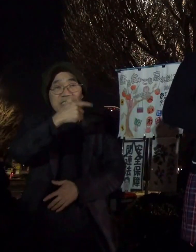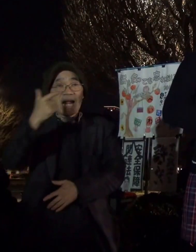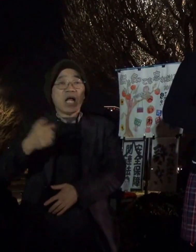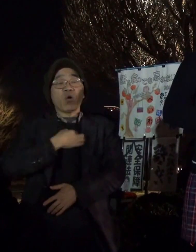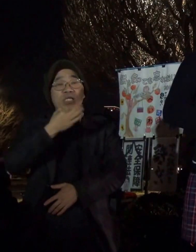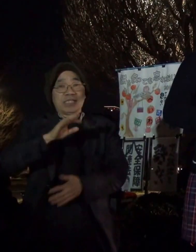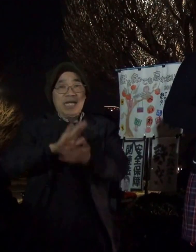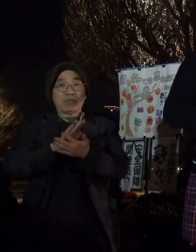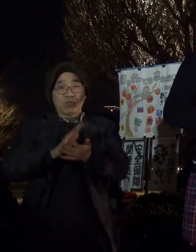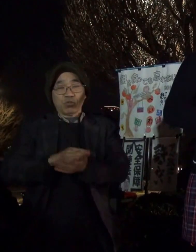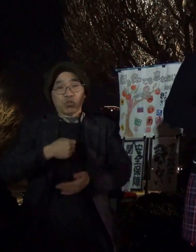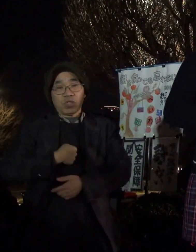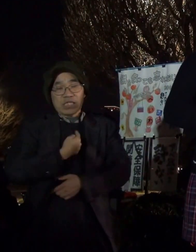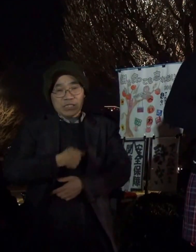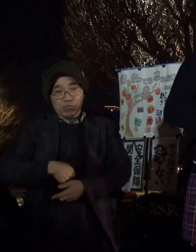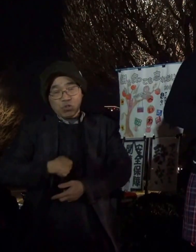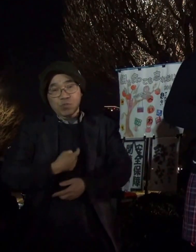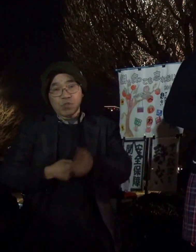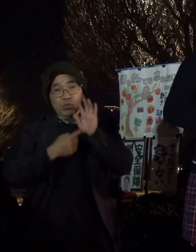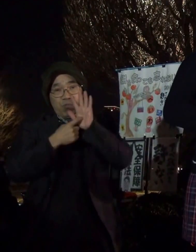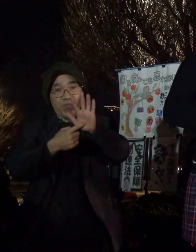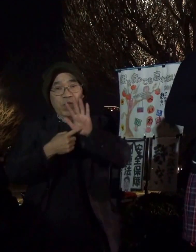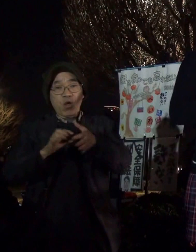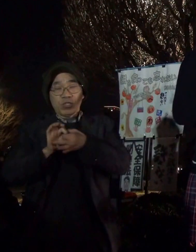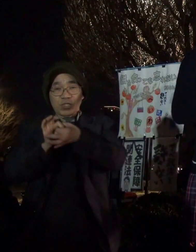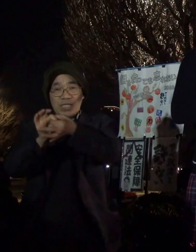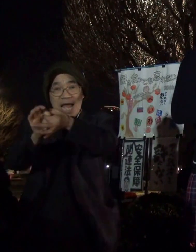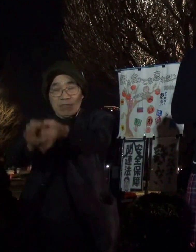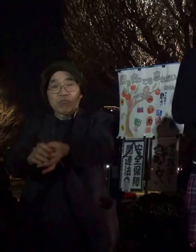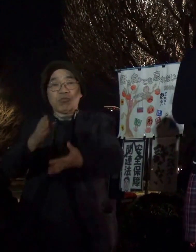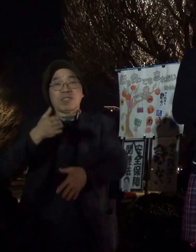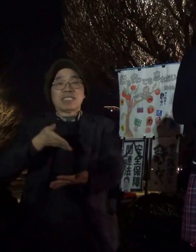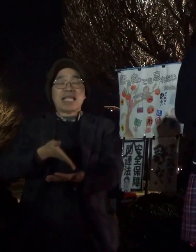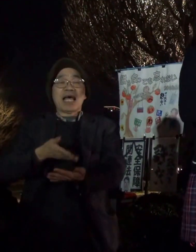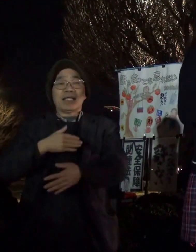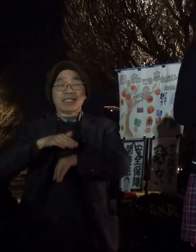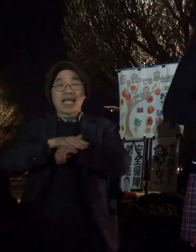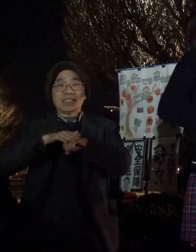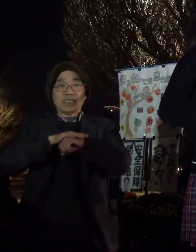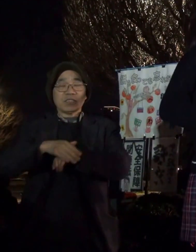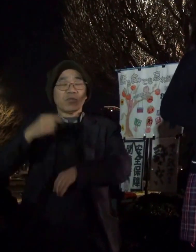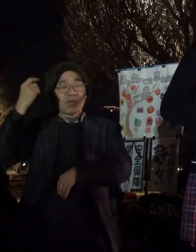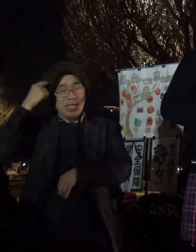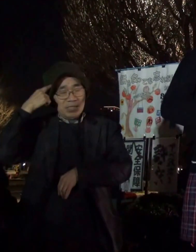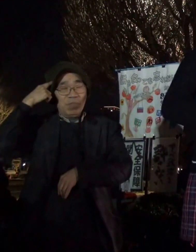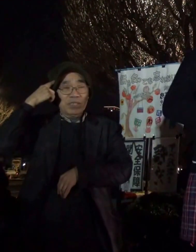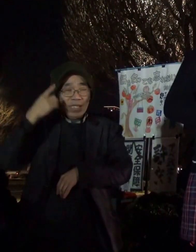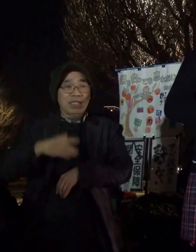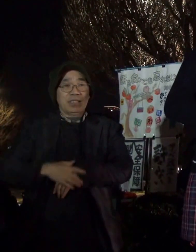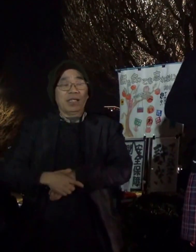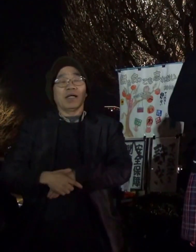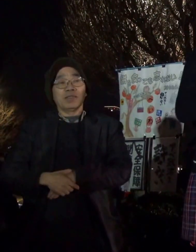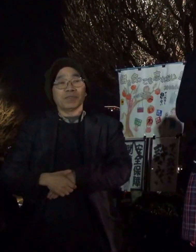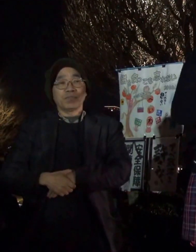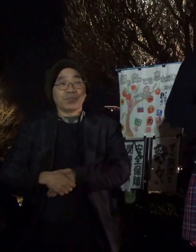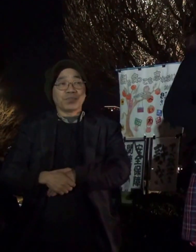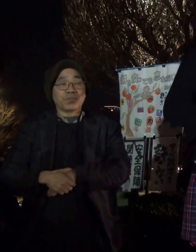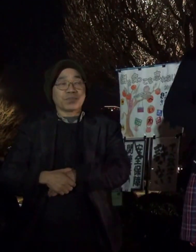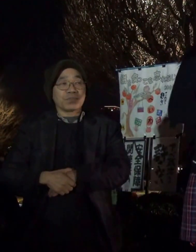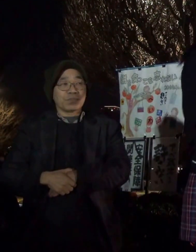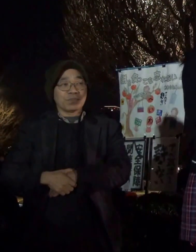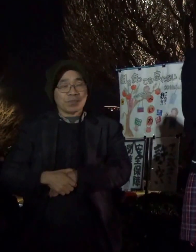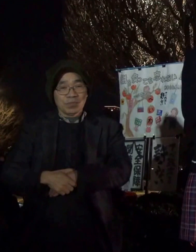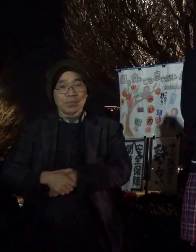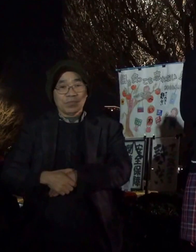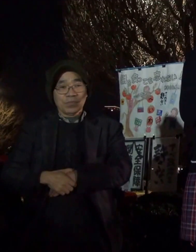伝えるっていうことの大切さをね、この活動してて学びましたよね。はい、どう